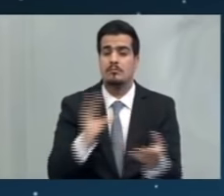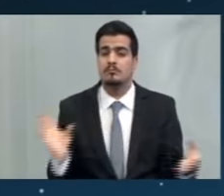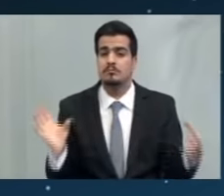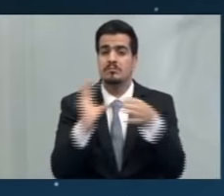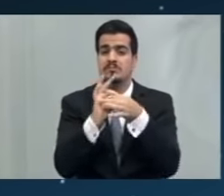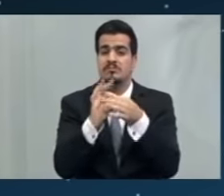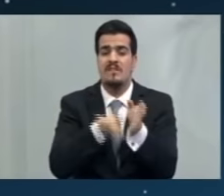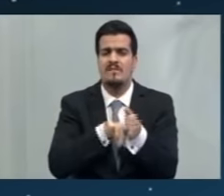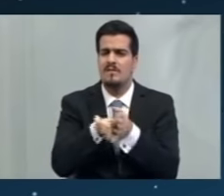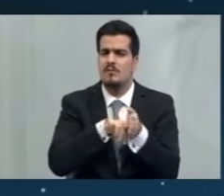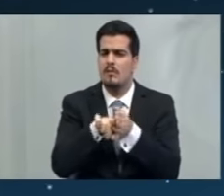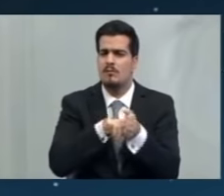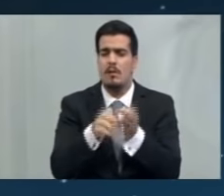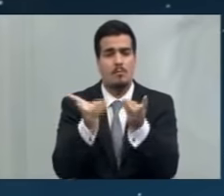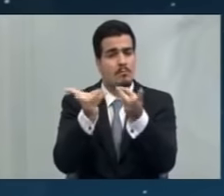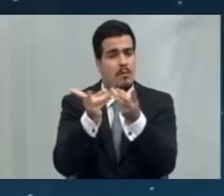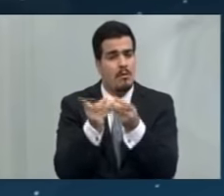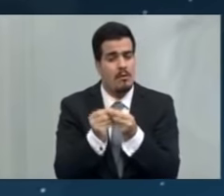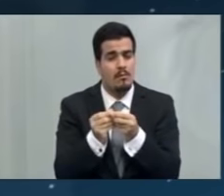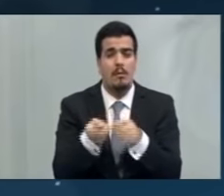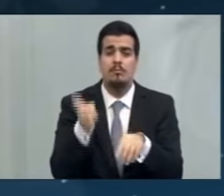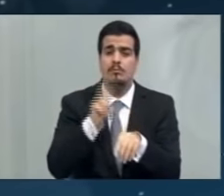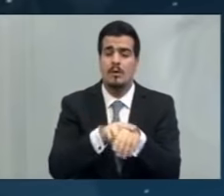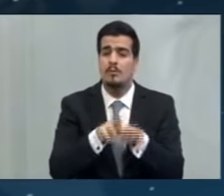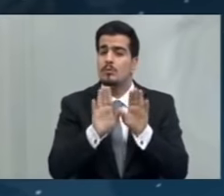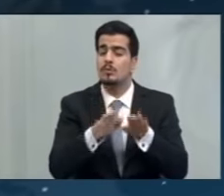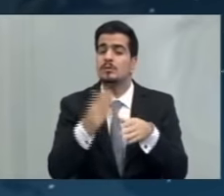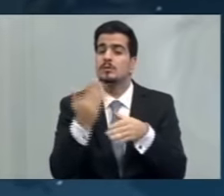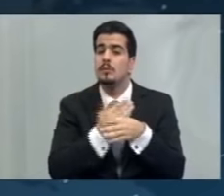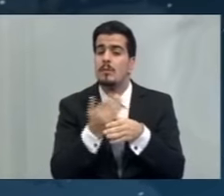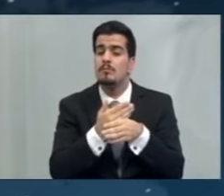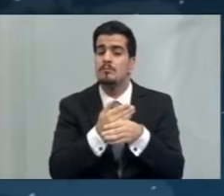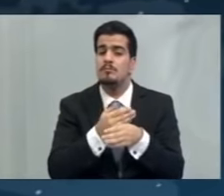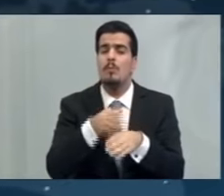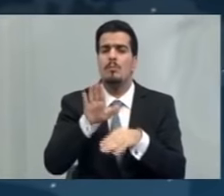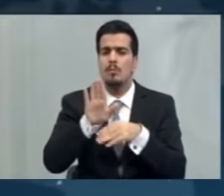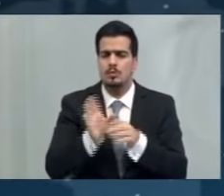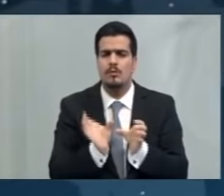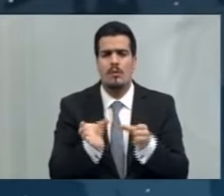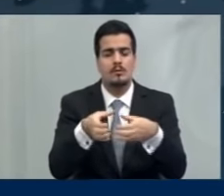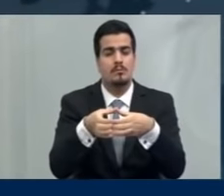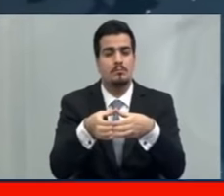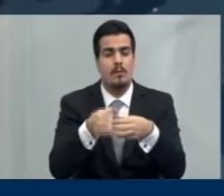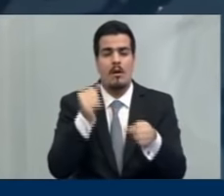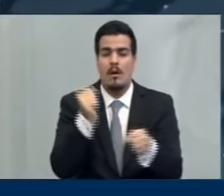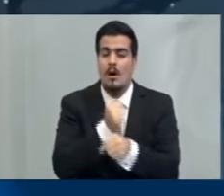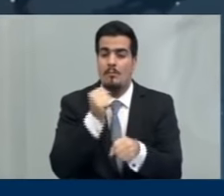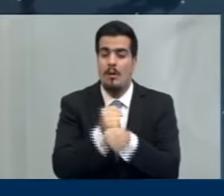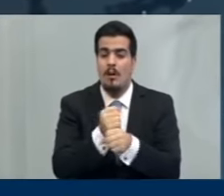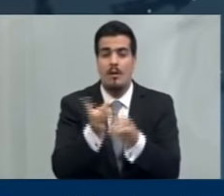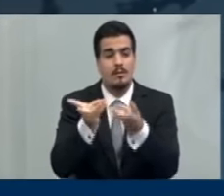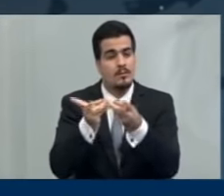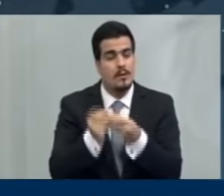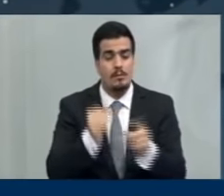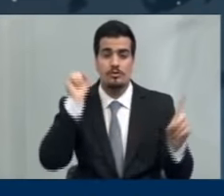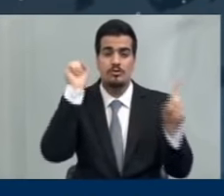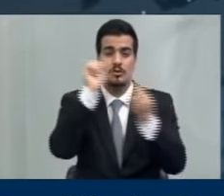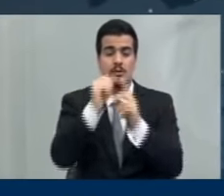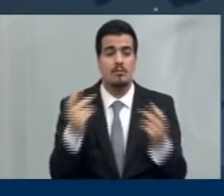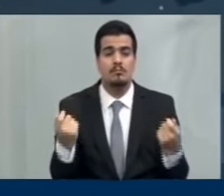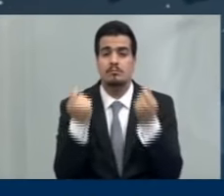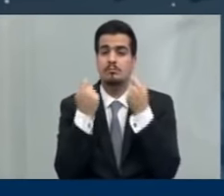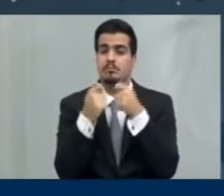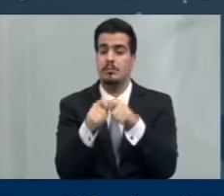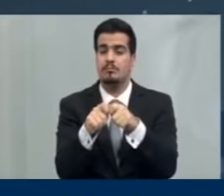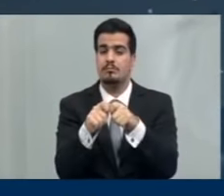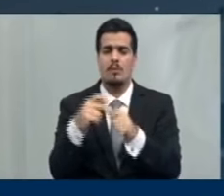استشراء الفساد الإداري والمالي فيها بسبب جهات وأطراف تعمل لحسابها الشخصي أغرقت الشركة